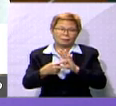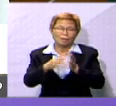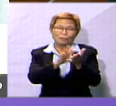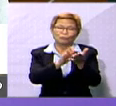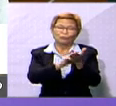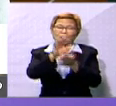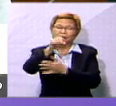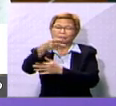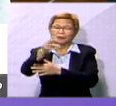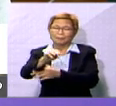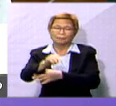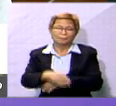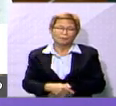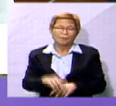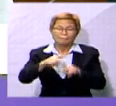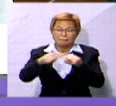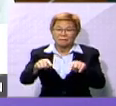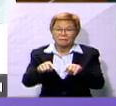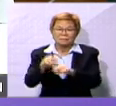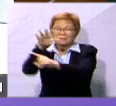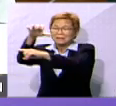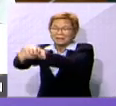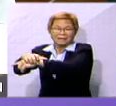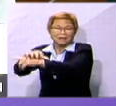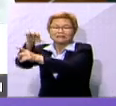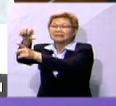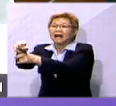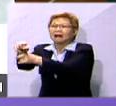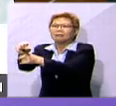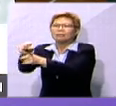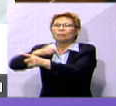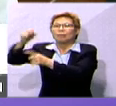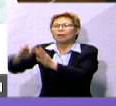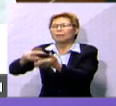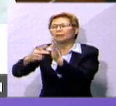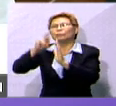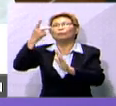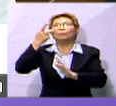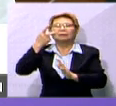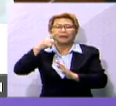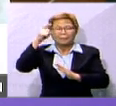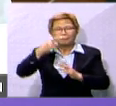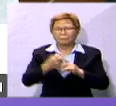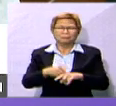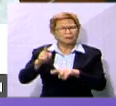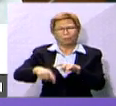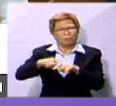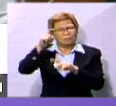pula SPRM. Tapi bila kena kat dia orang, oh itu politik. Tak boleh lah, dia kena fair lah